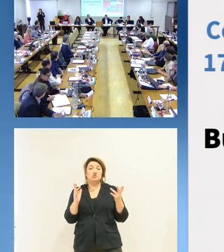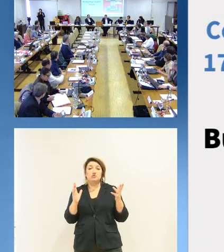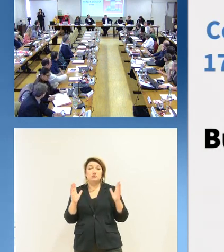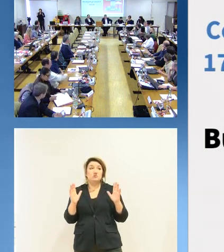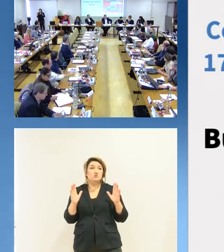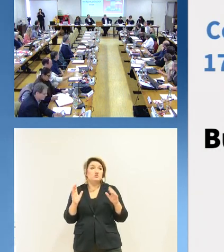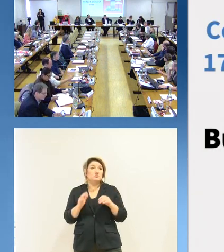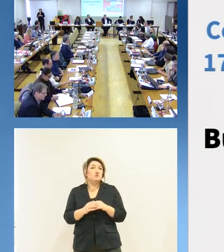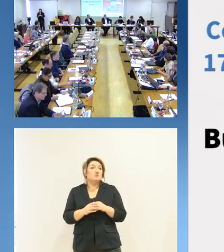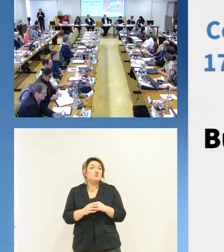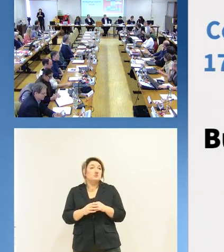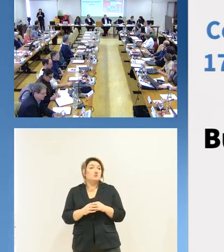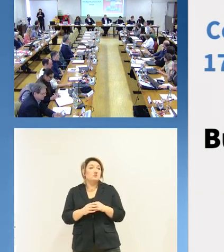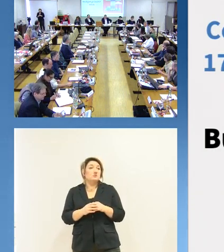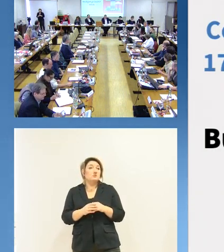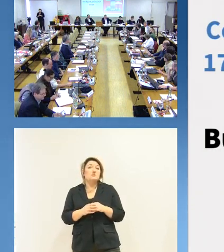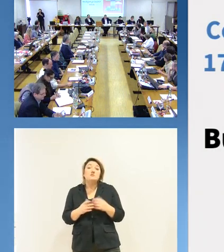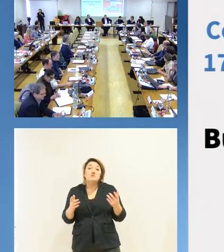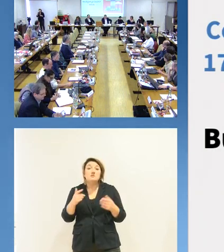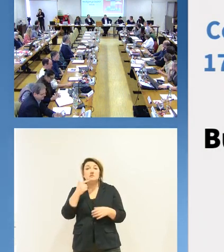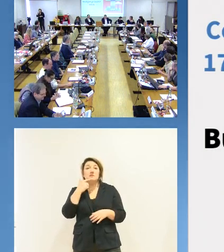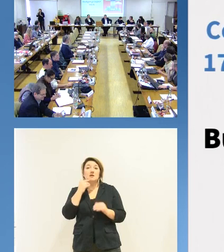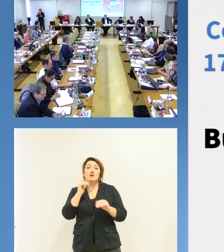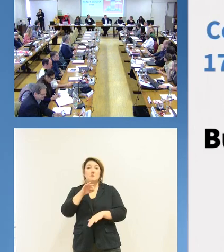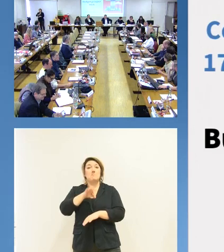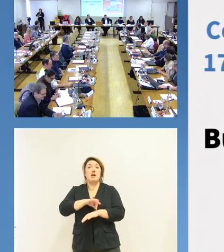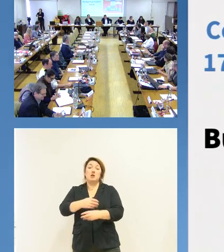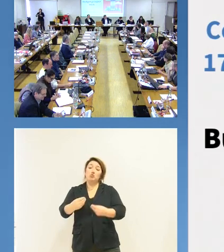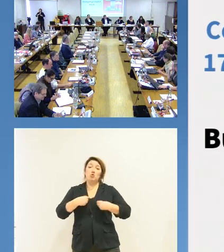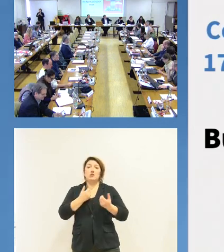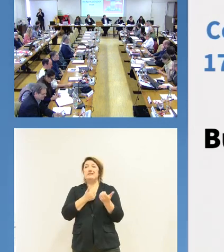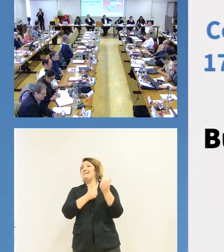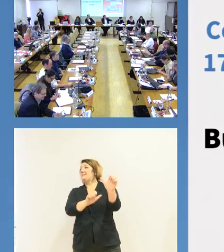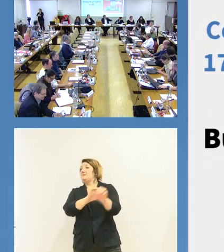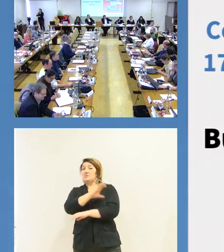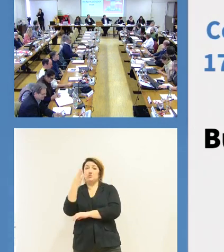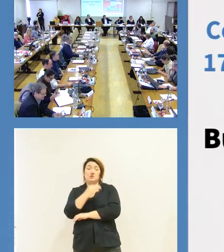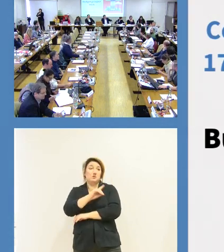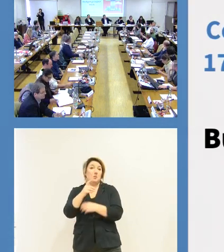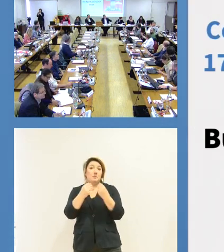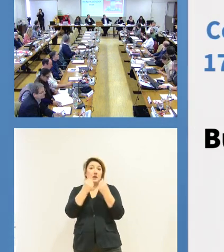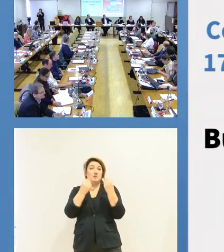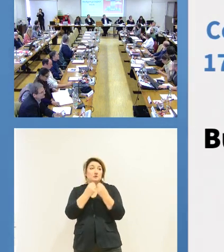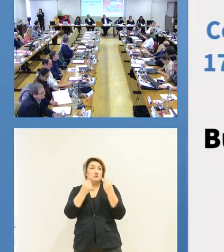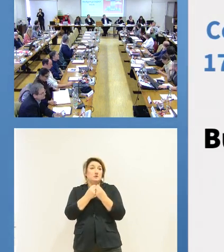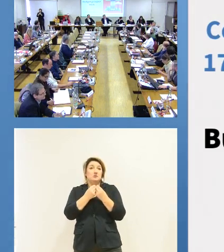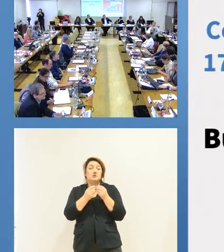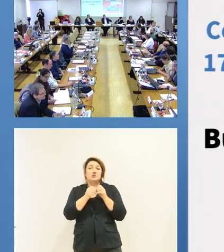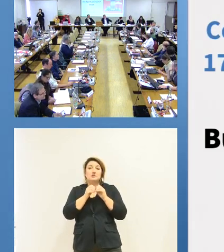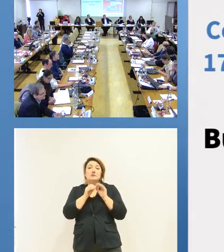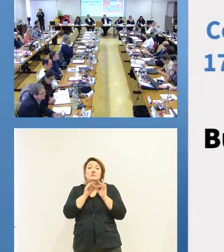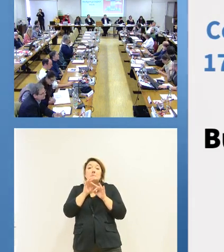hermétique aux maladies et malheureusement nous avons une petite épidémie